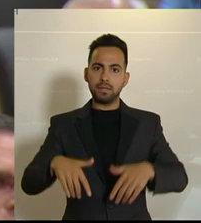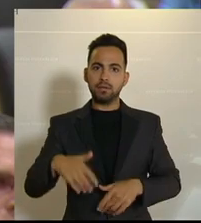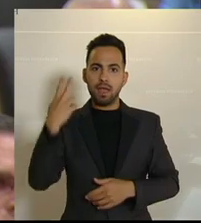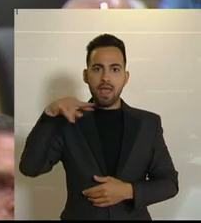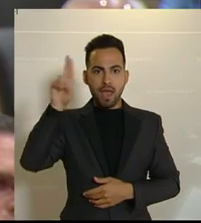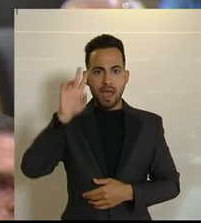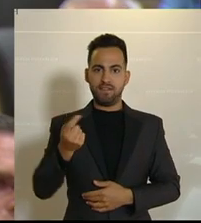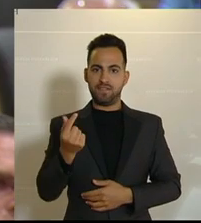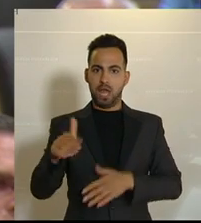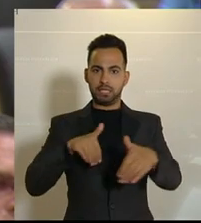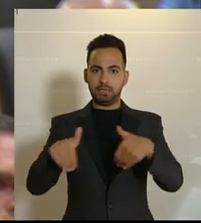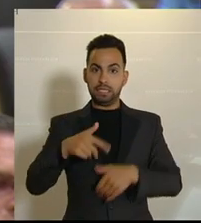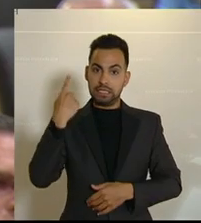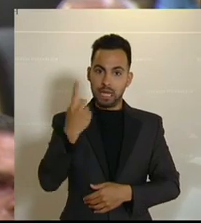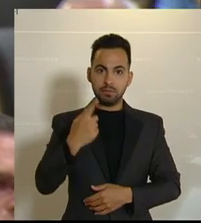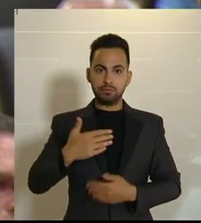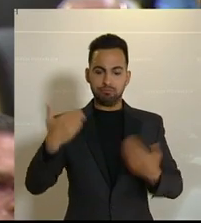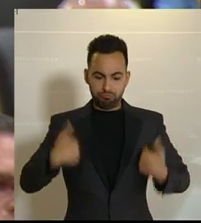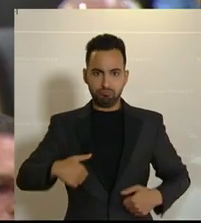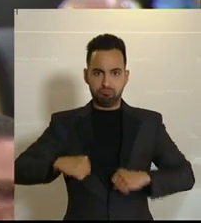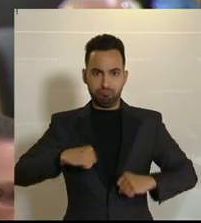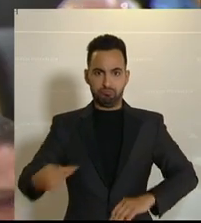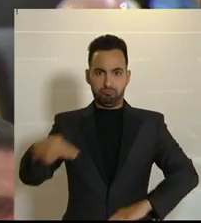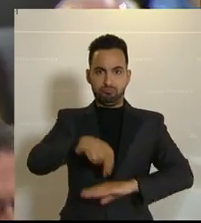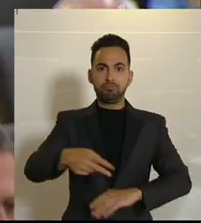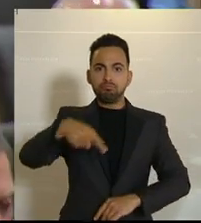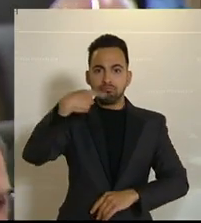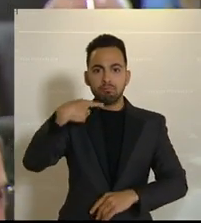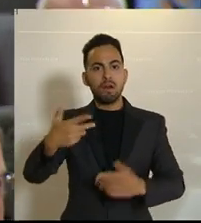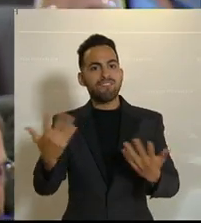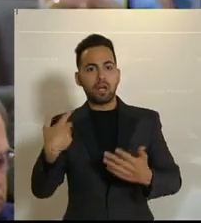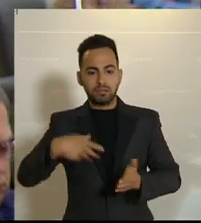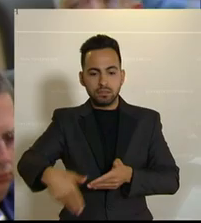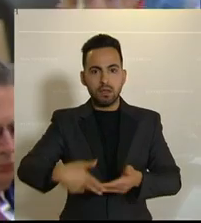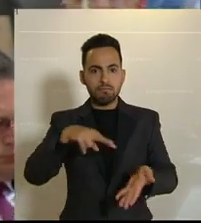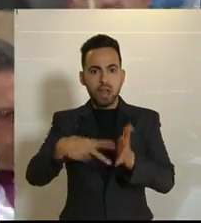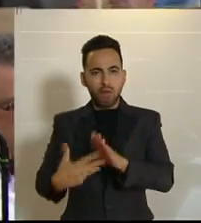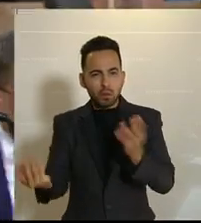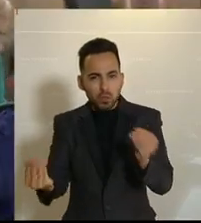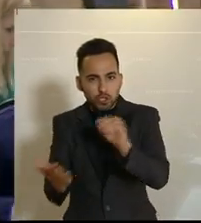vom Herrn Finanzminister, dass er hier erscheint und erklärt, was er vorhat.